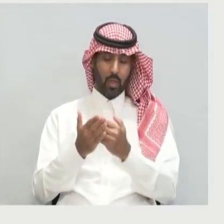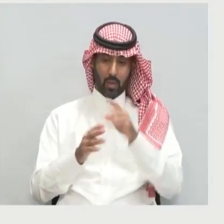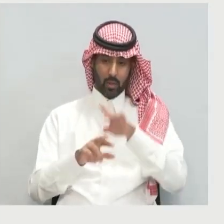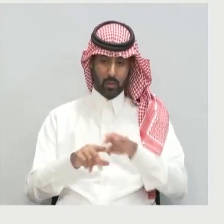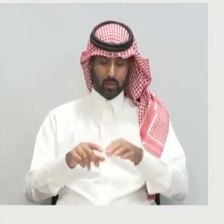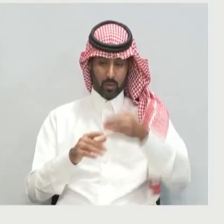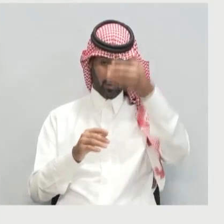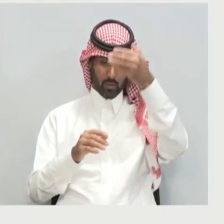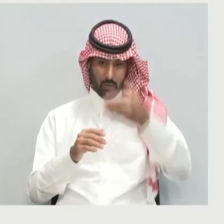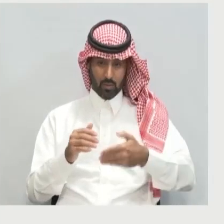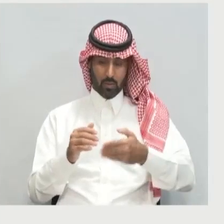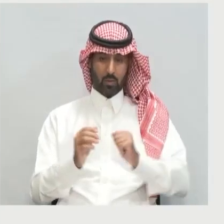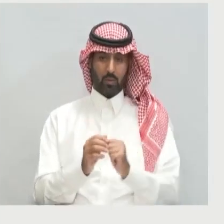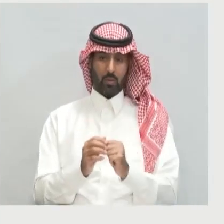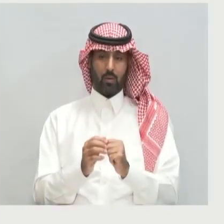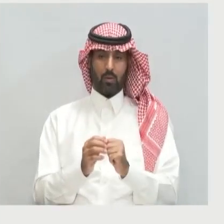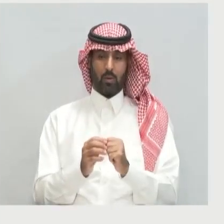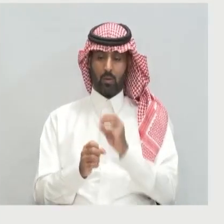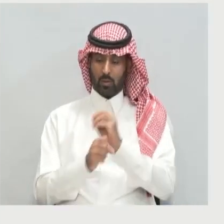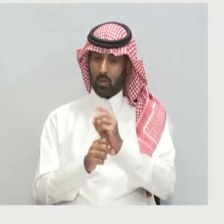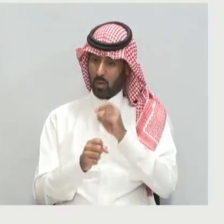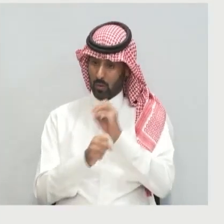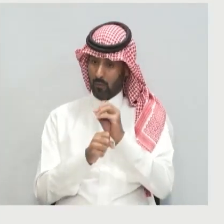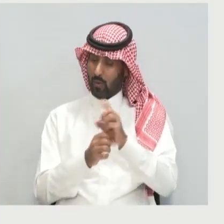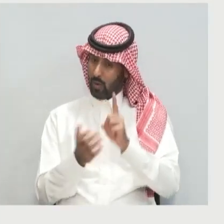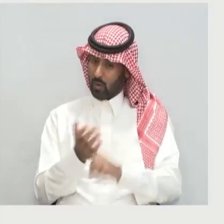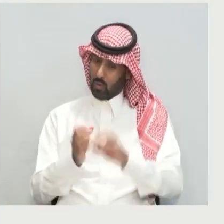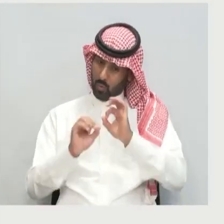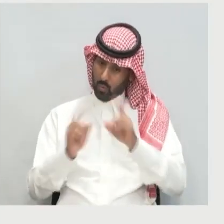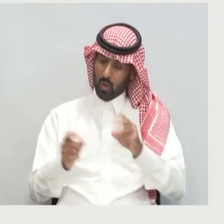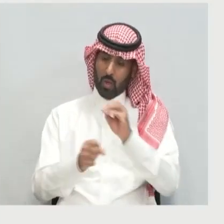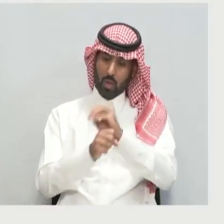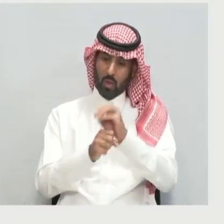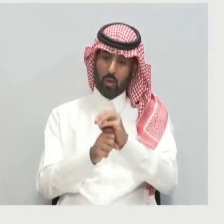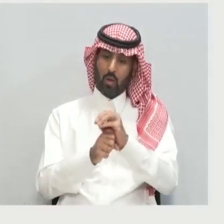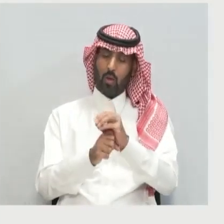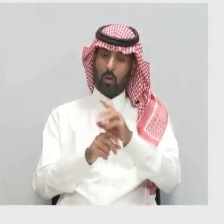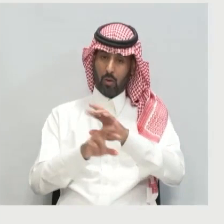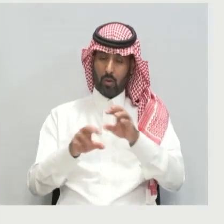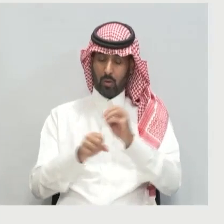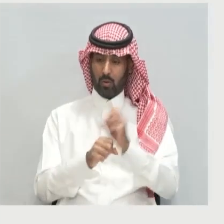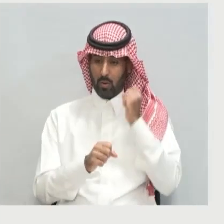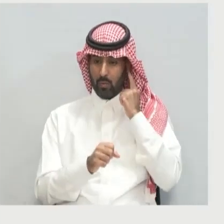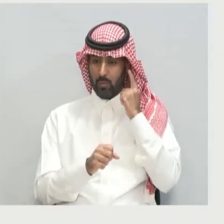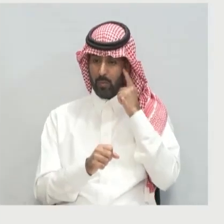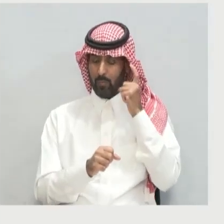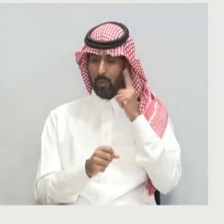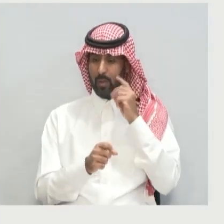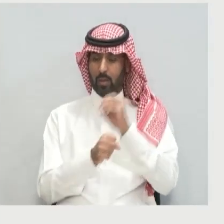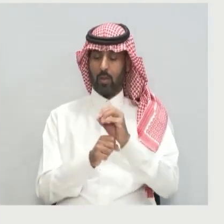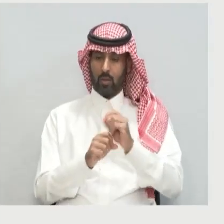وكانت تهدف الى تقديم حقائق واضحه ومعلومات علميه كلما